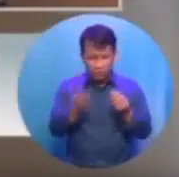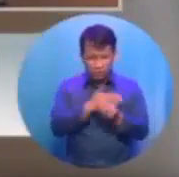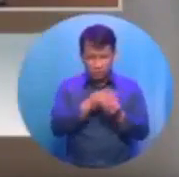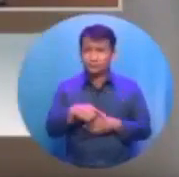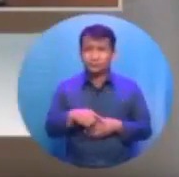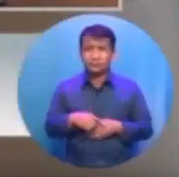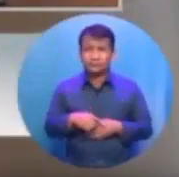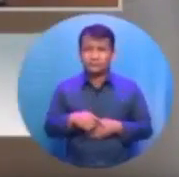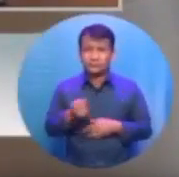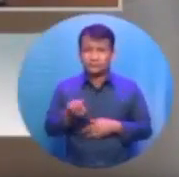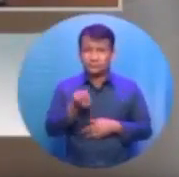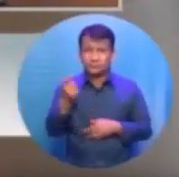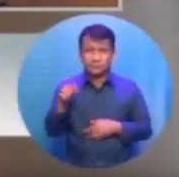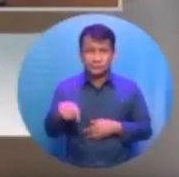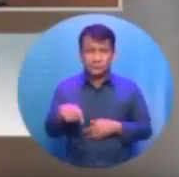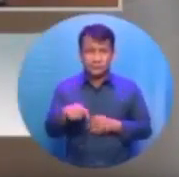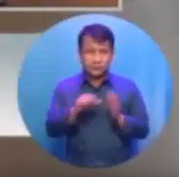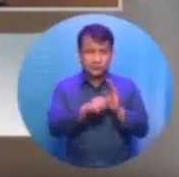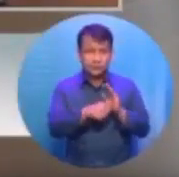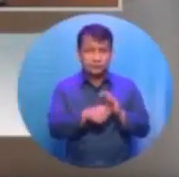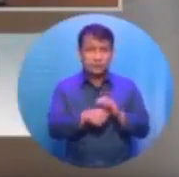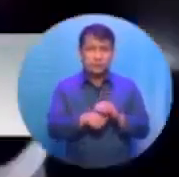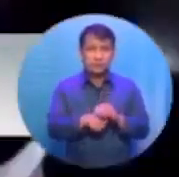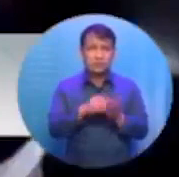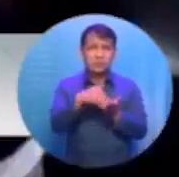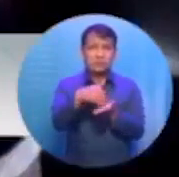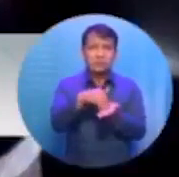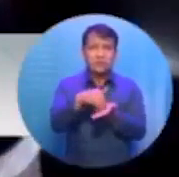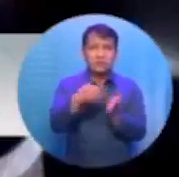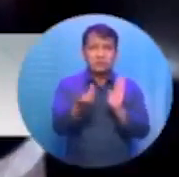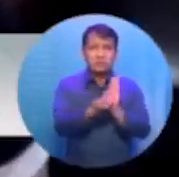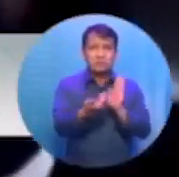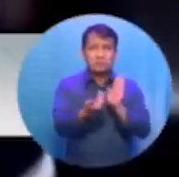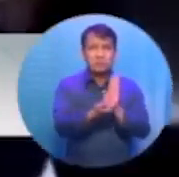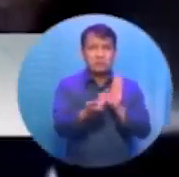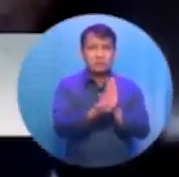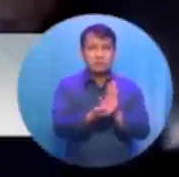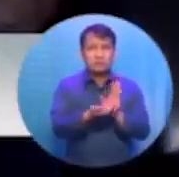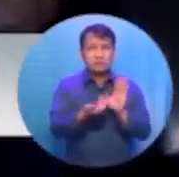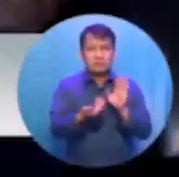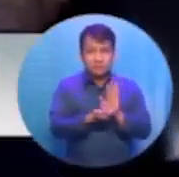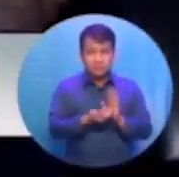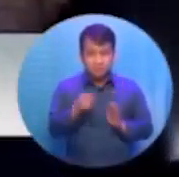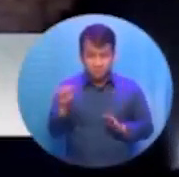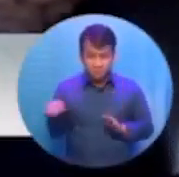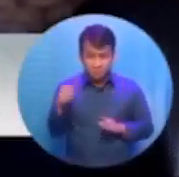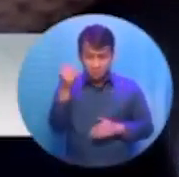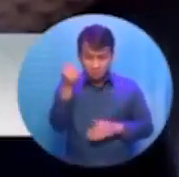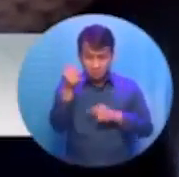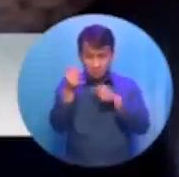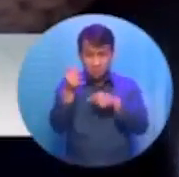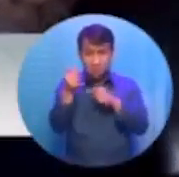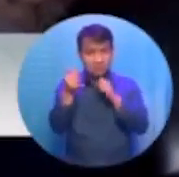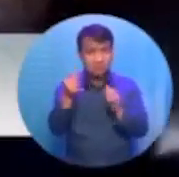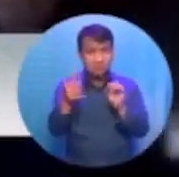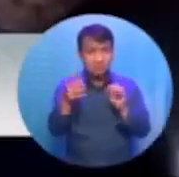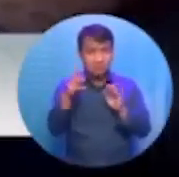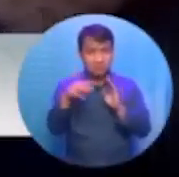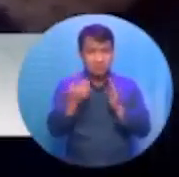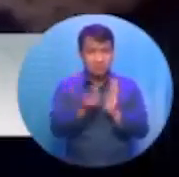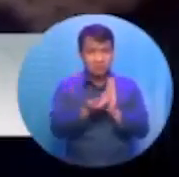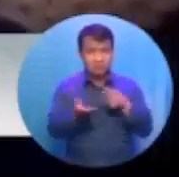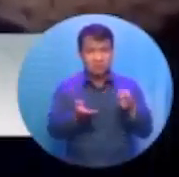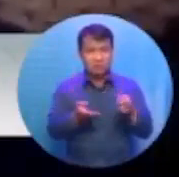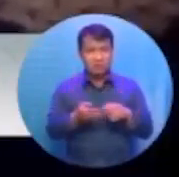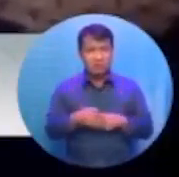kaso? Hindi daw po matibay po yung ebidensya, sir. Yung na-quote in the act, hindi matibay ang ebidensya yon. Ano ba